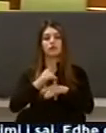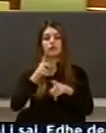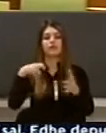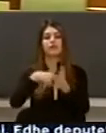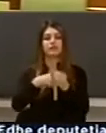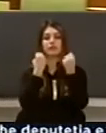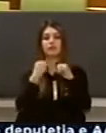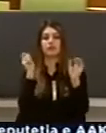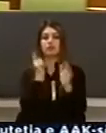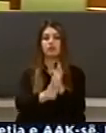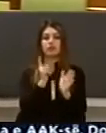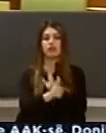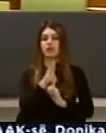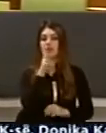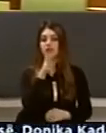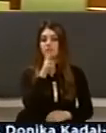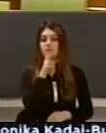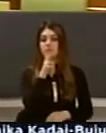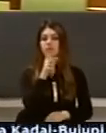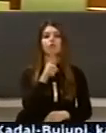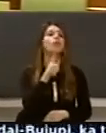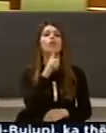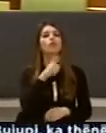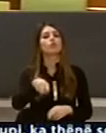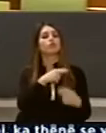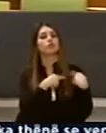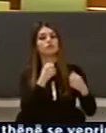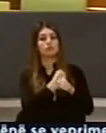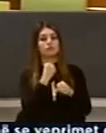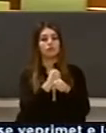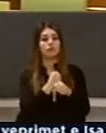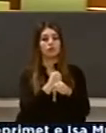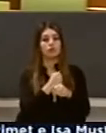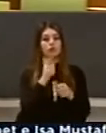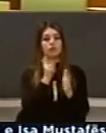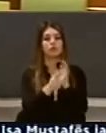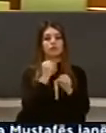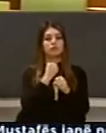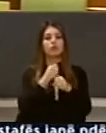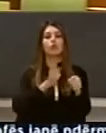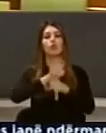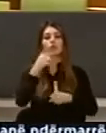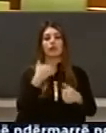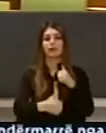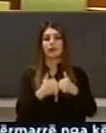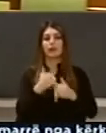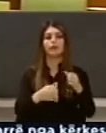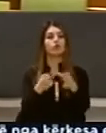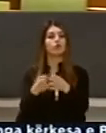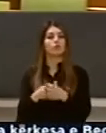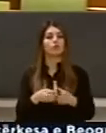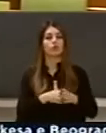liberalizimin e vizave. Organet e thirrura të marrin masa konkrete drejt luftimit të grupeve mafioze e kriminale të cilat